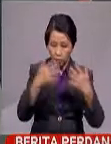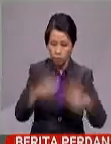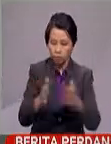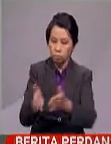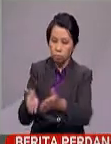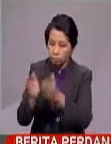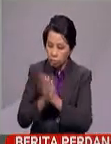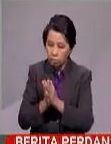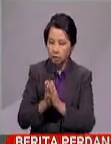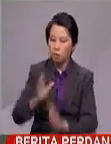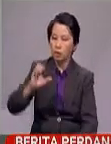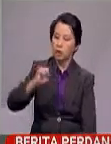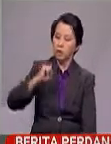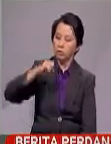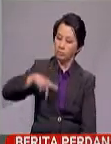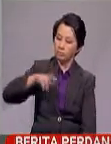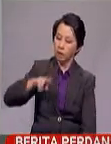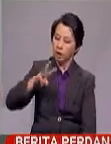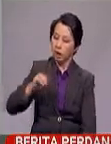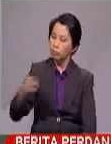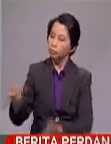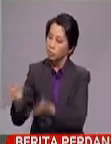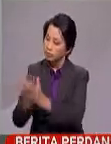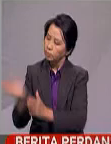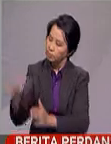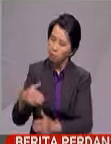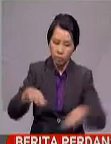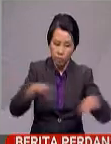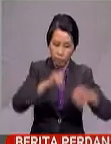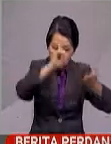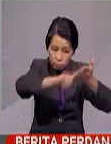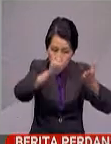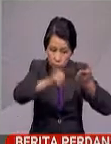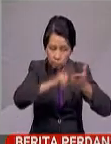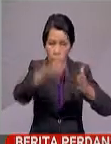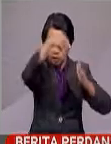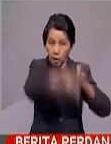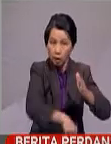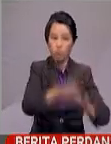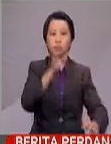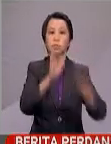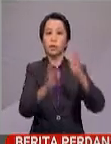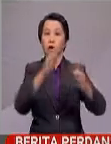meminta Suruhanjaya Pencegahan Rasuah Malaysia SPRM menjalankan siasatan lanjut